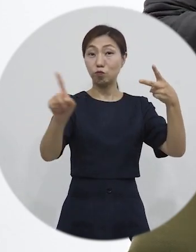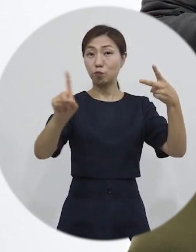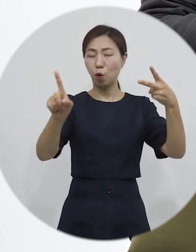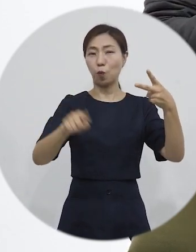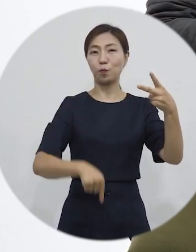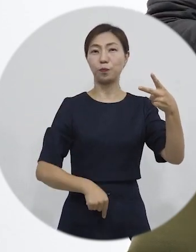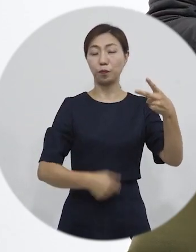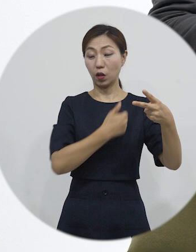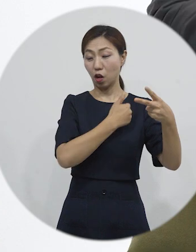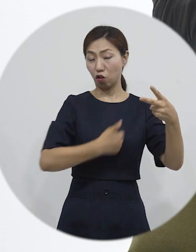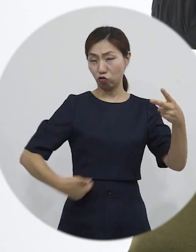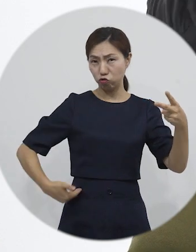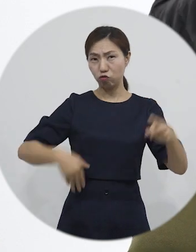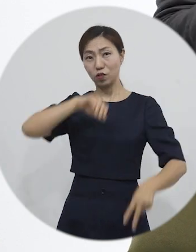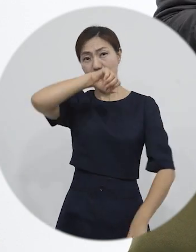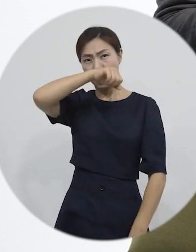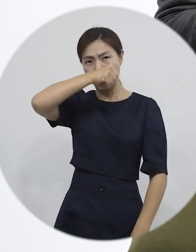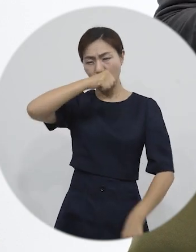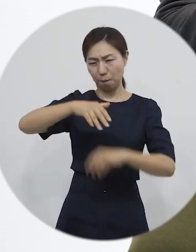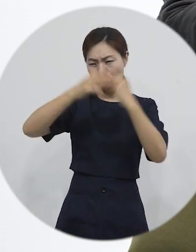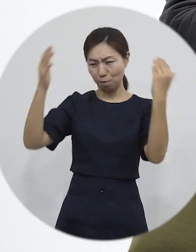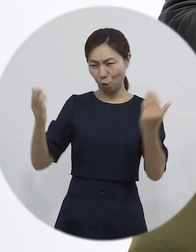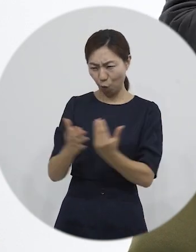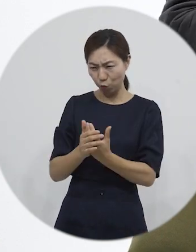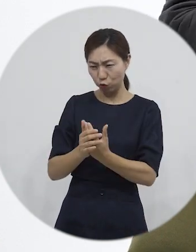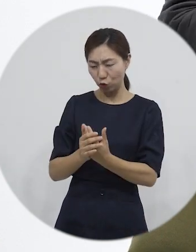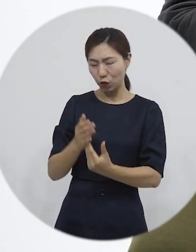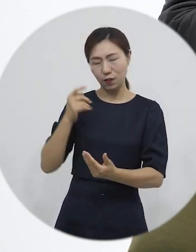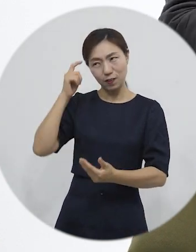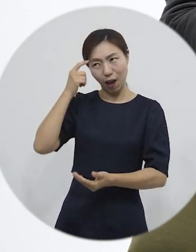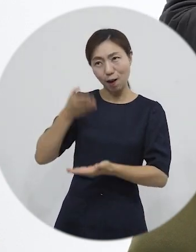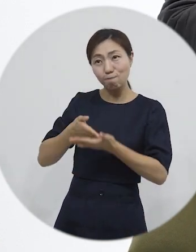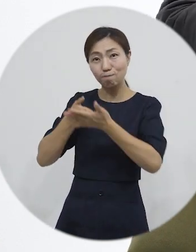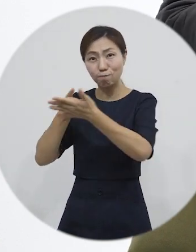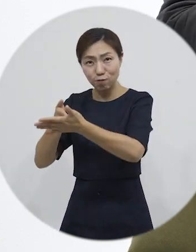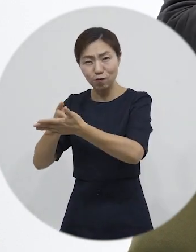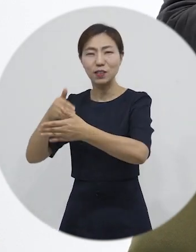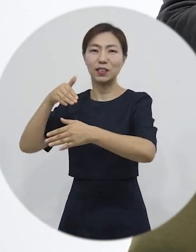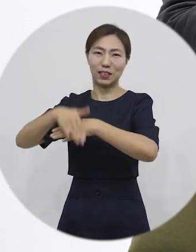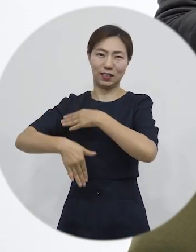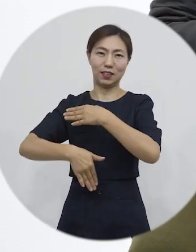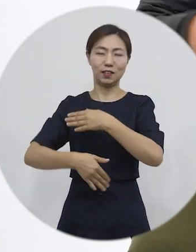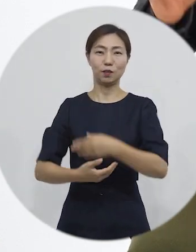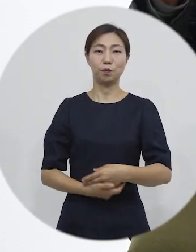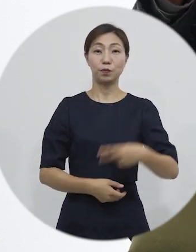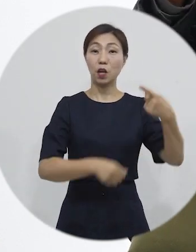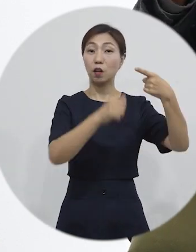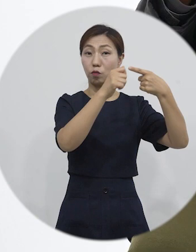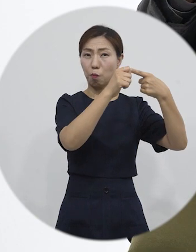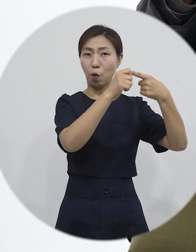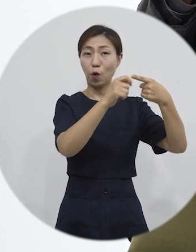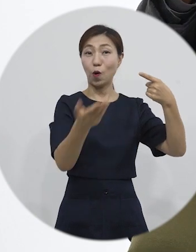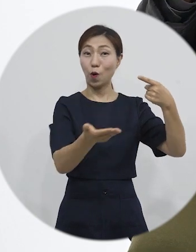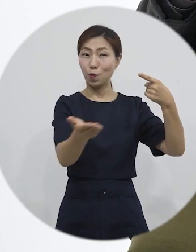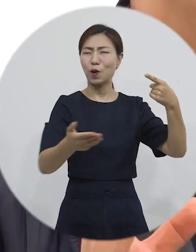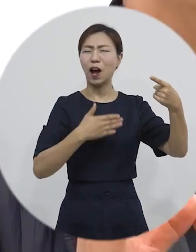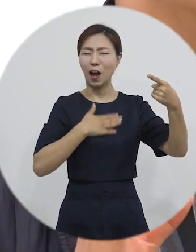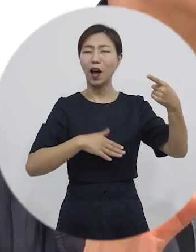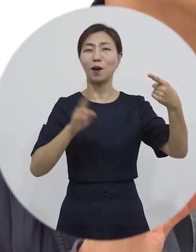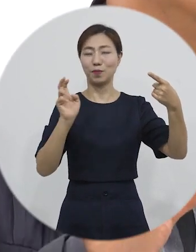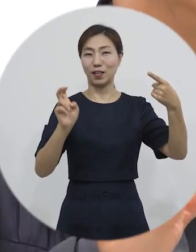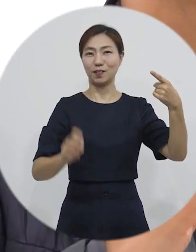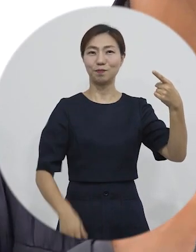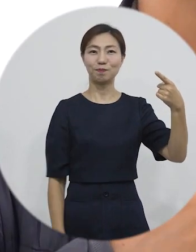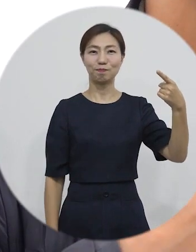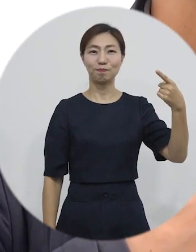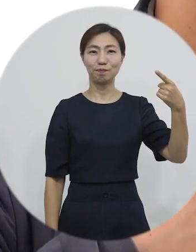하나는 구 재정 전반에 대해서 의견을 제시하는 그런 제도가 있습니다. 앞에 것은 좀 익숙하죠.